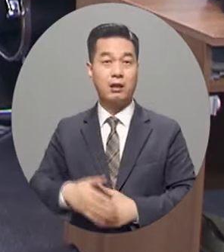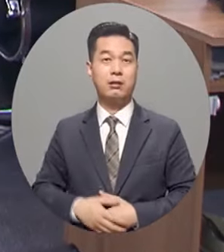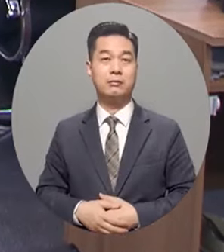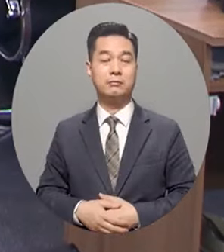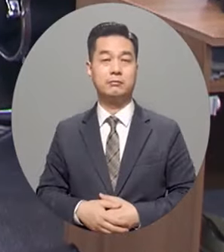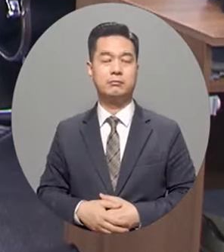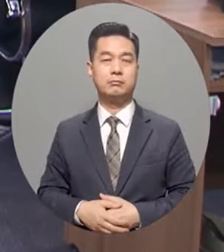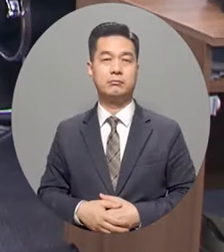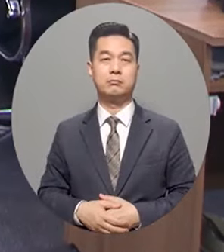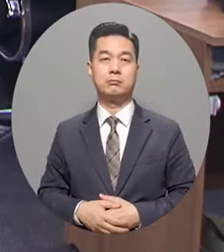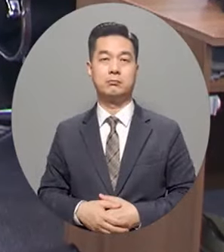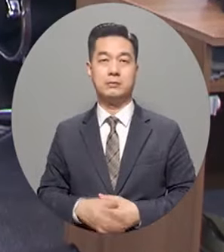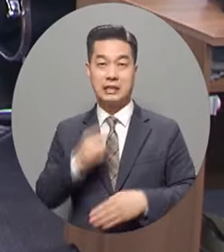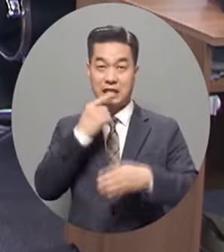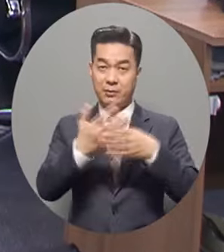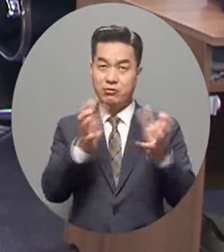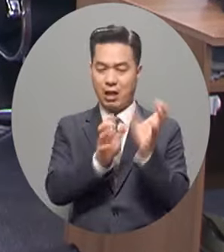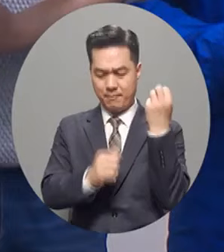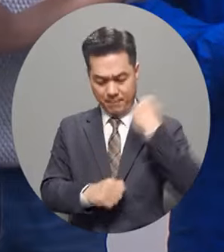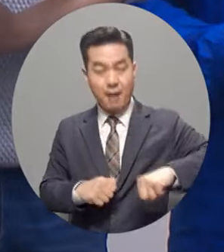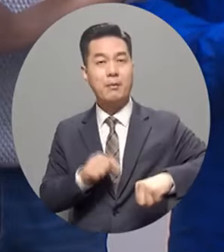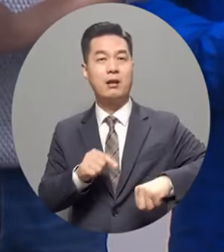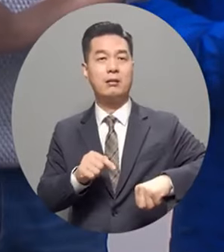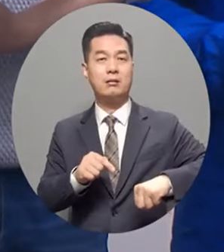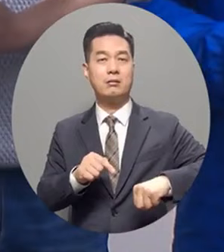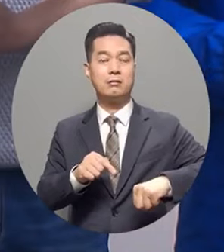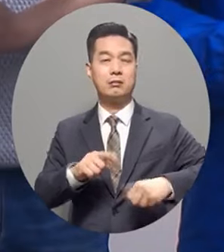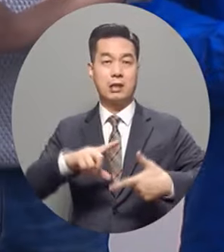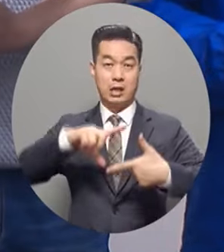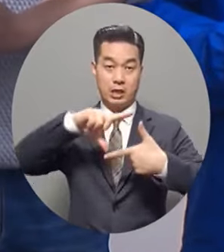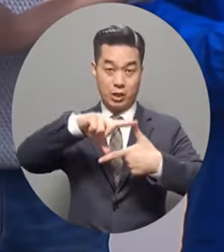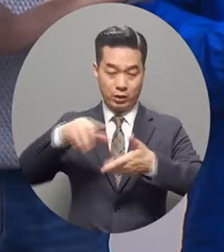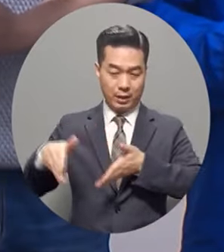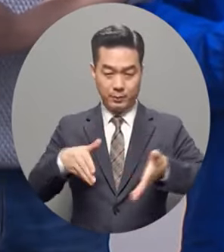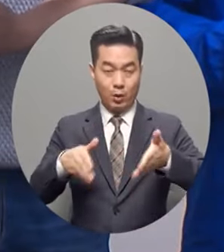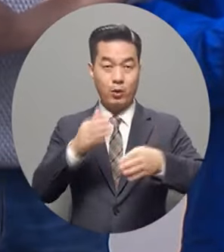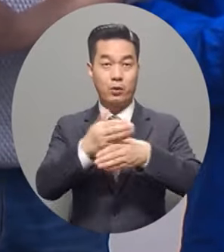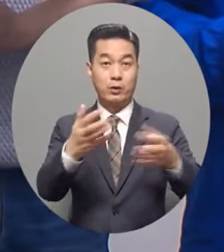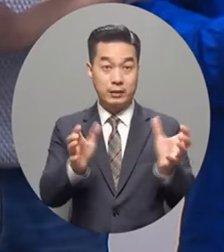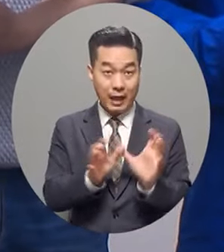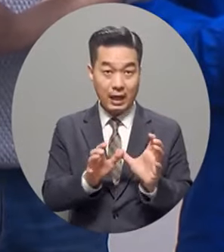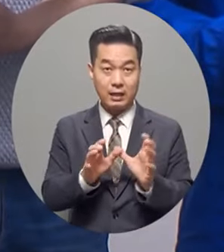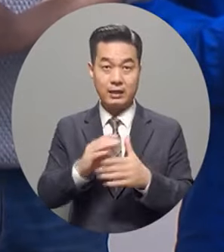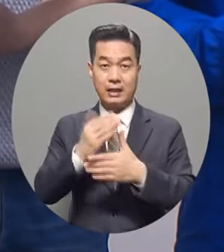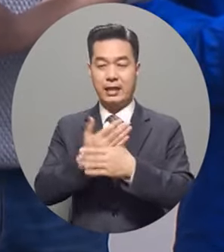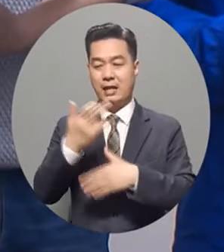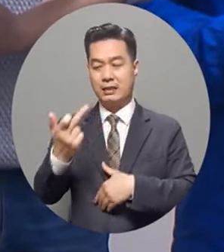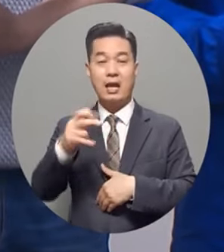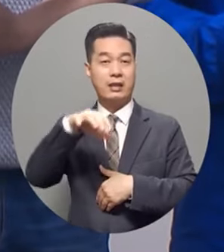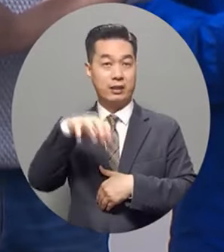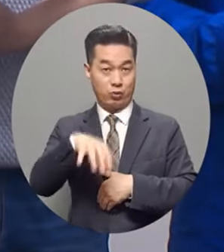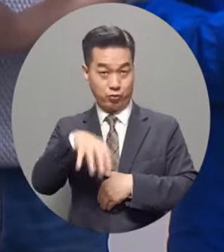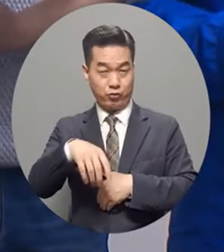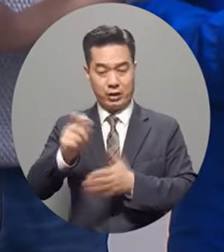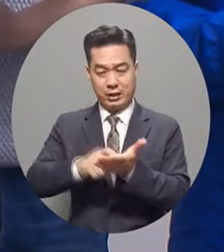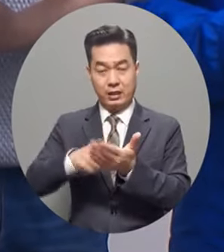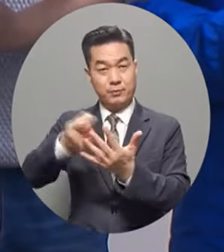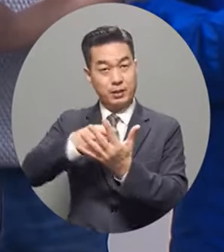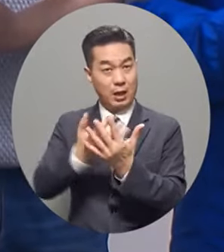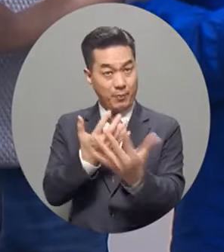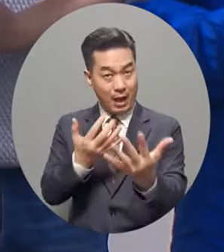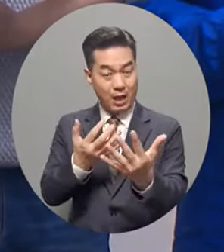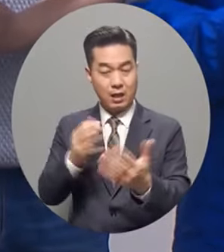더불어민주당은 즉각 반발했습니다. 민주당 경남도당은 양산시청에서 긴급 기자회견을 갖고 윤영석